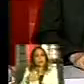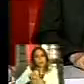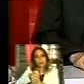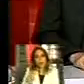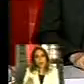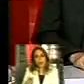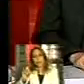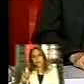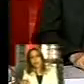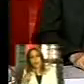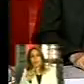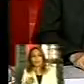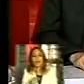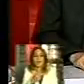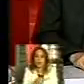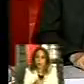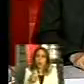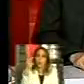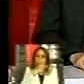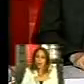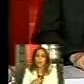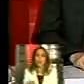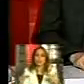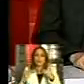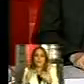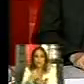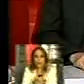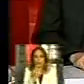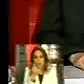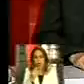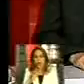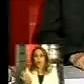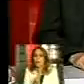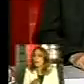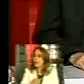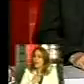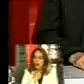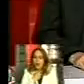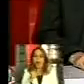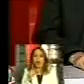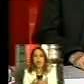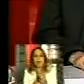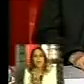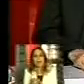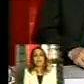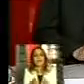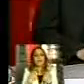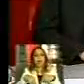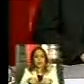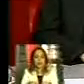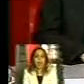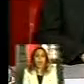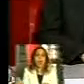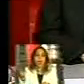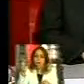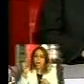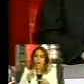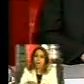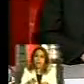יחימוביץ' ושל זהב הגלון כמובן, ואחרות ואחרים, נתניהו אז נגרר להקים ועדה. ואז מהוועדה הוא